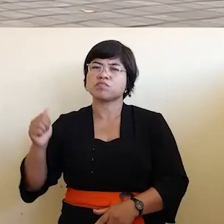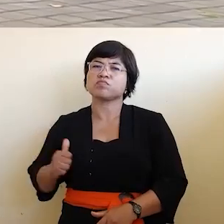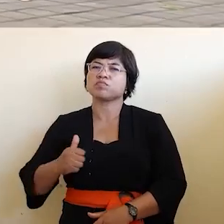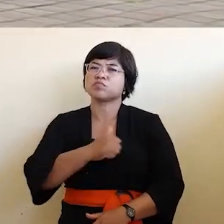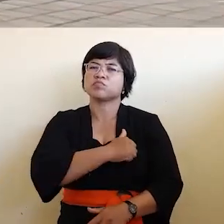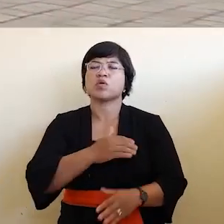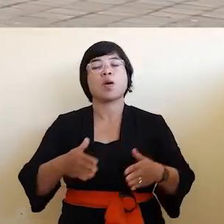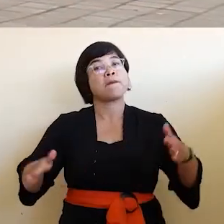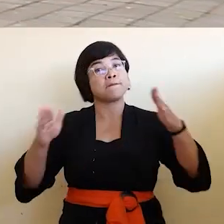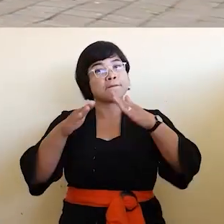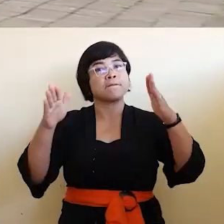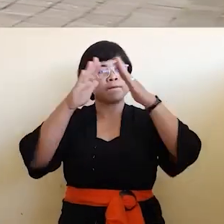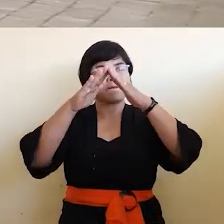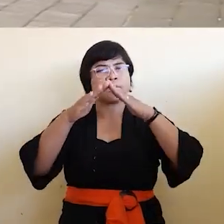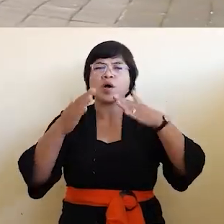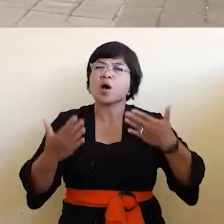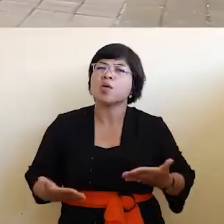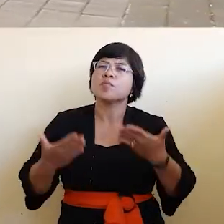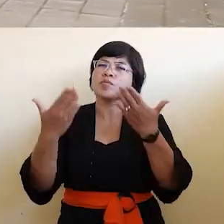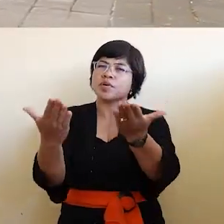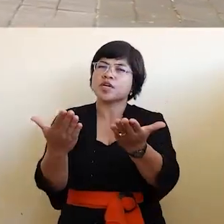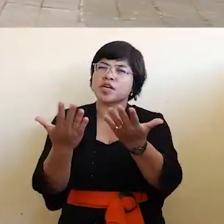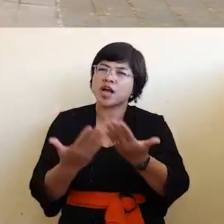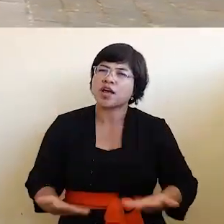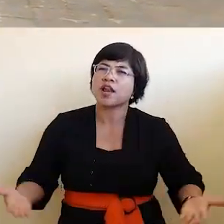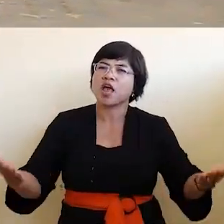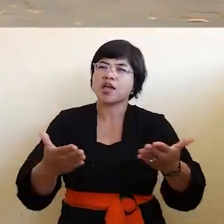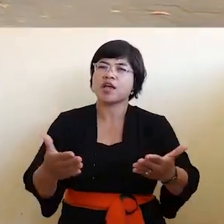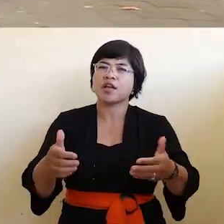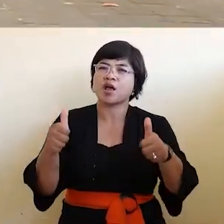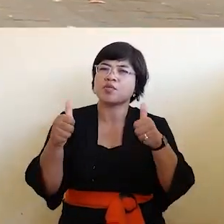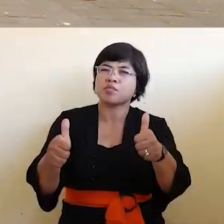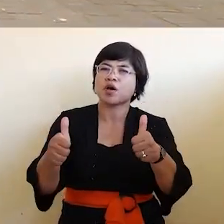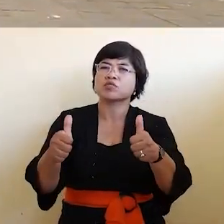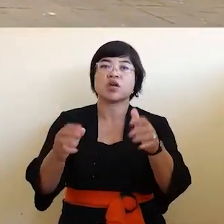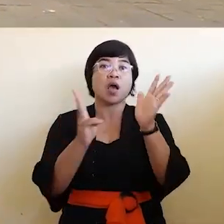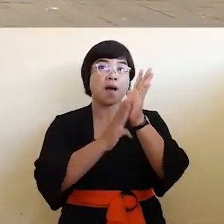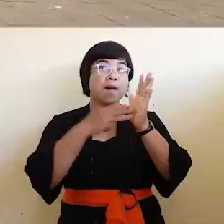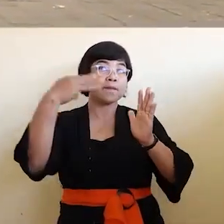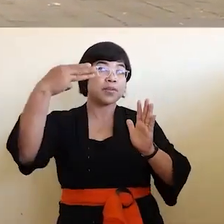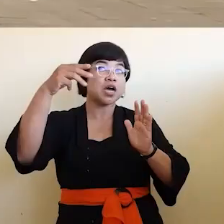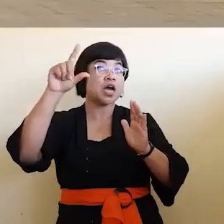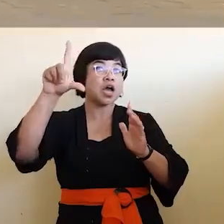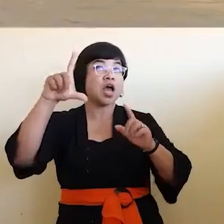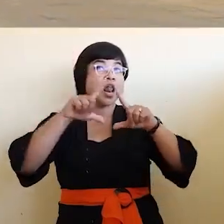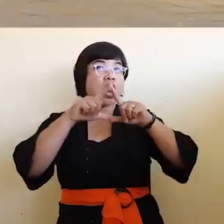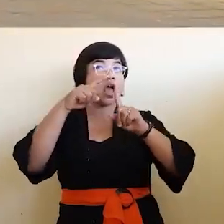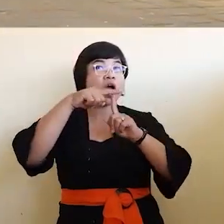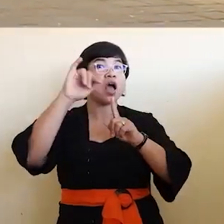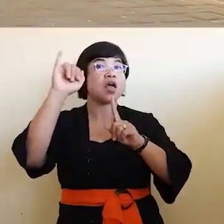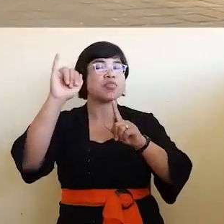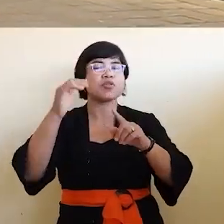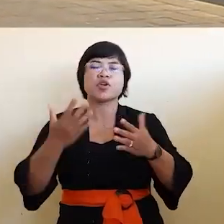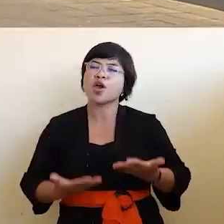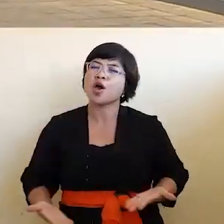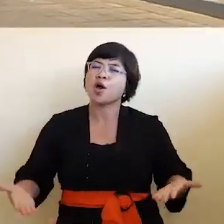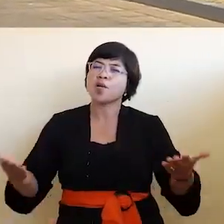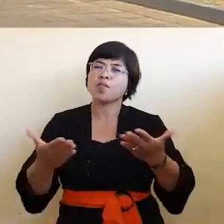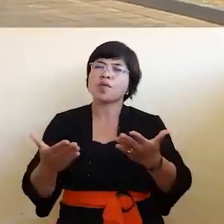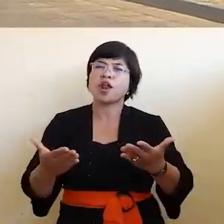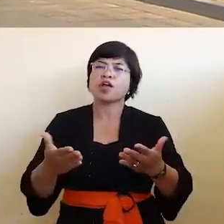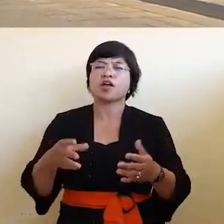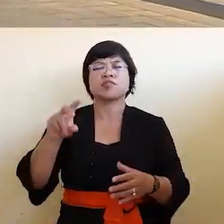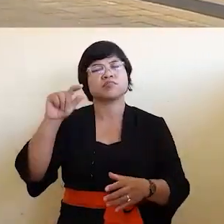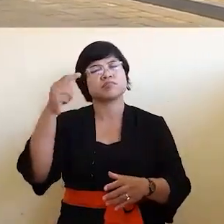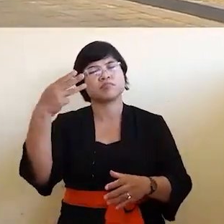Bangli mempersiapkan layanan khusus melalui layanan Melati, melayani kelompok rentan